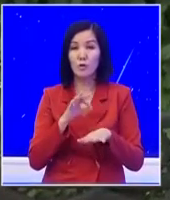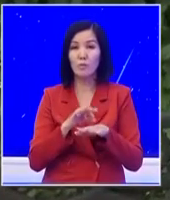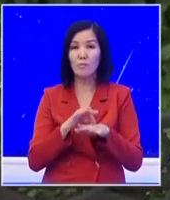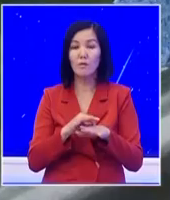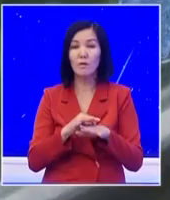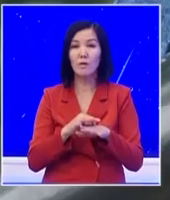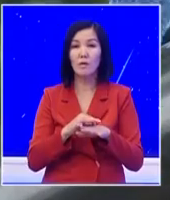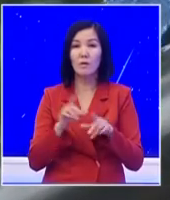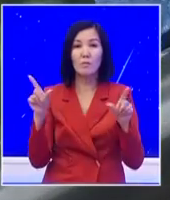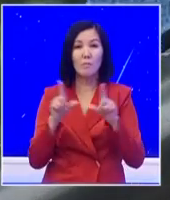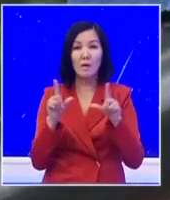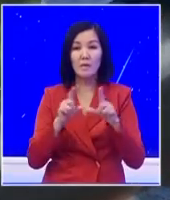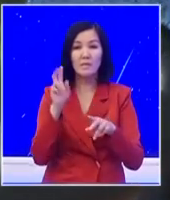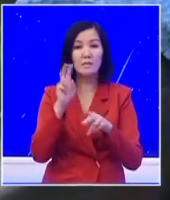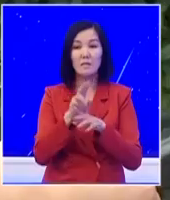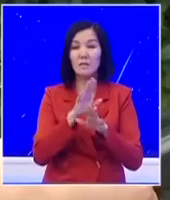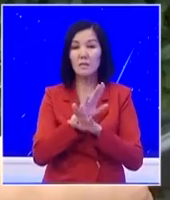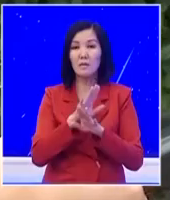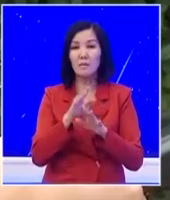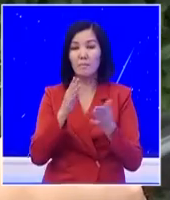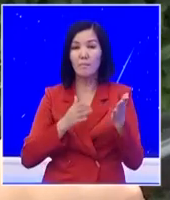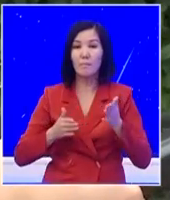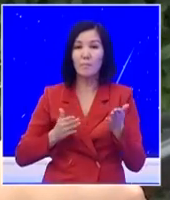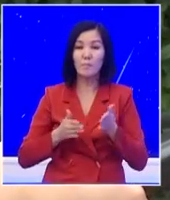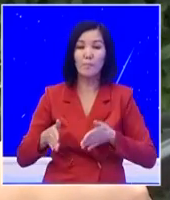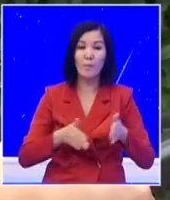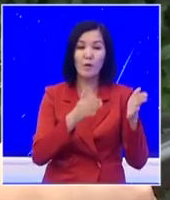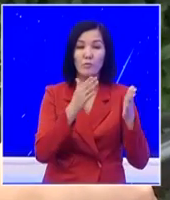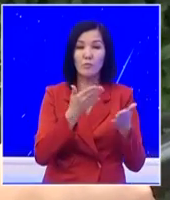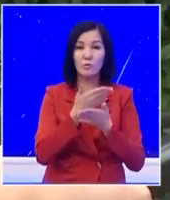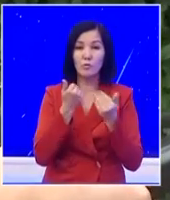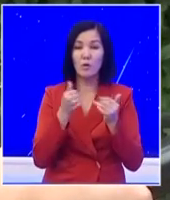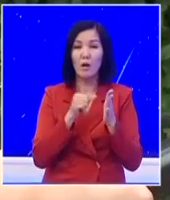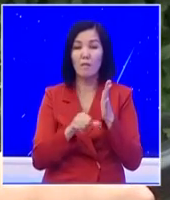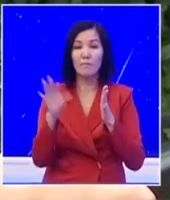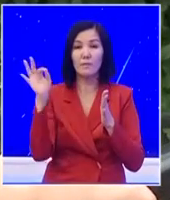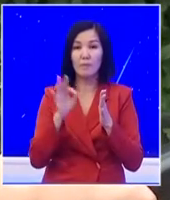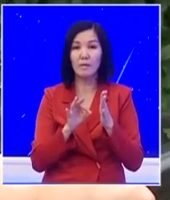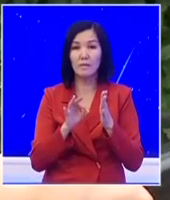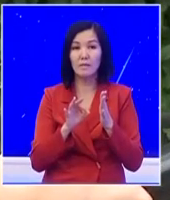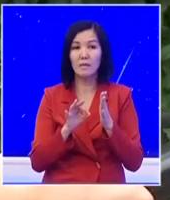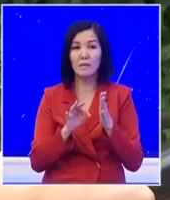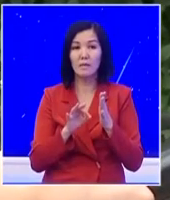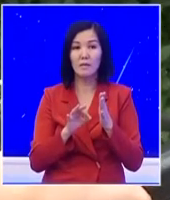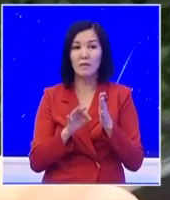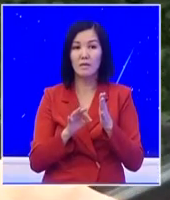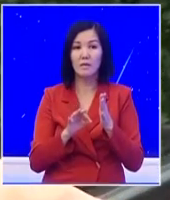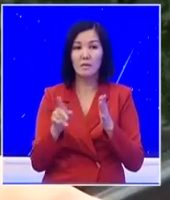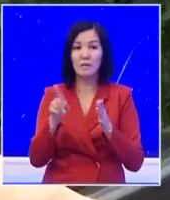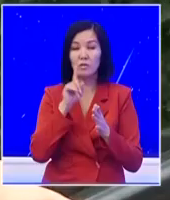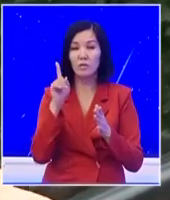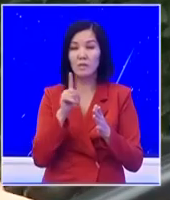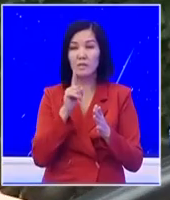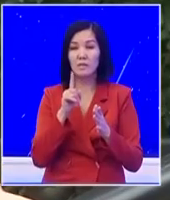магазиндерге жоқ. Қаланың ішінде 8 мыңдай мүгедек бар. Оның ішінде 60%, қорықпаймын, 60%-дай жас балалар бар